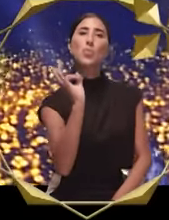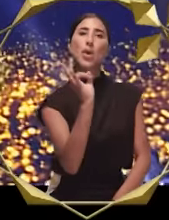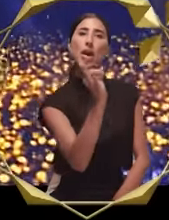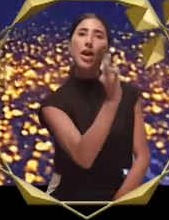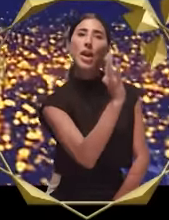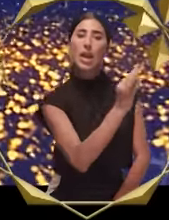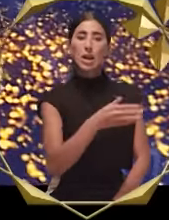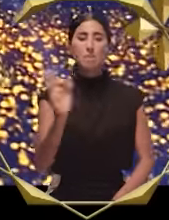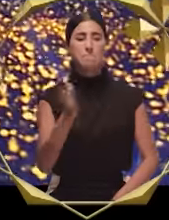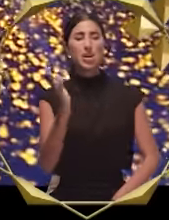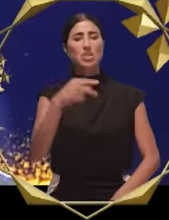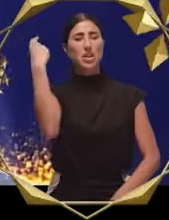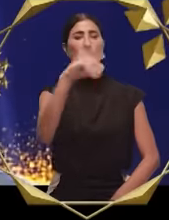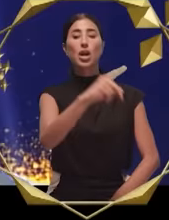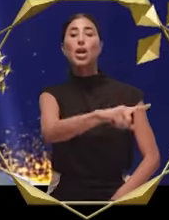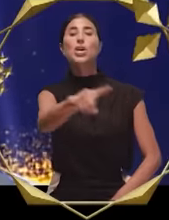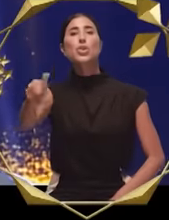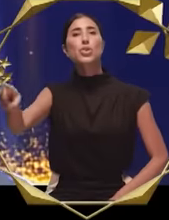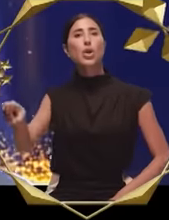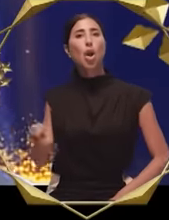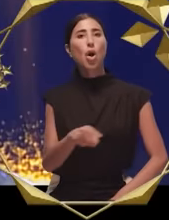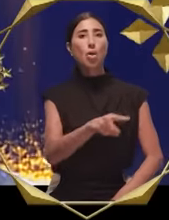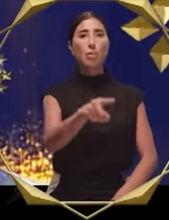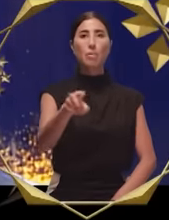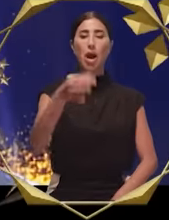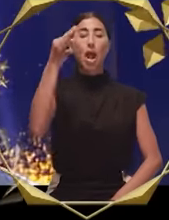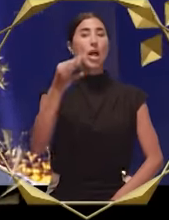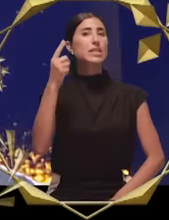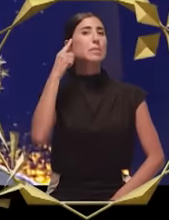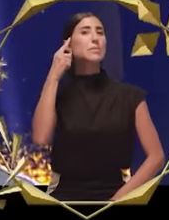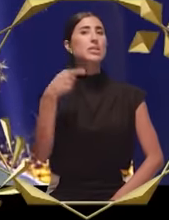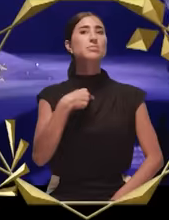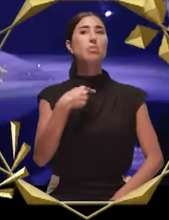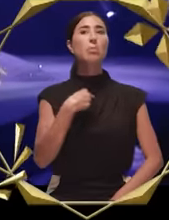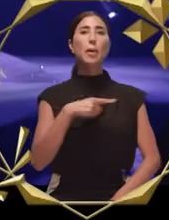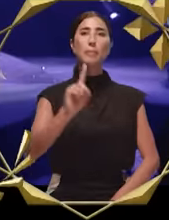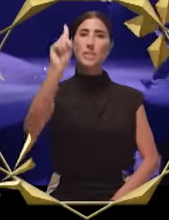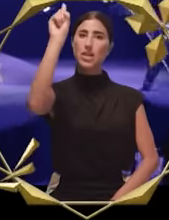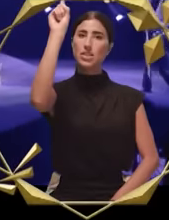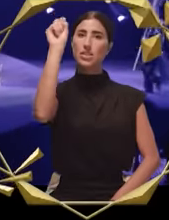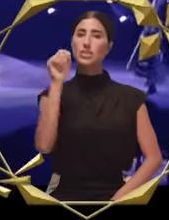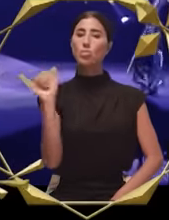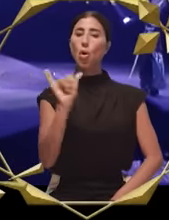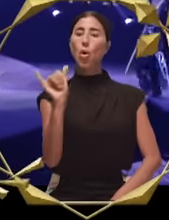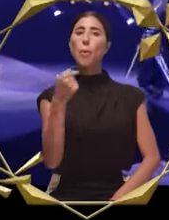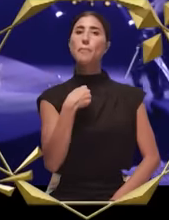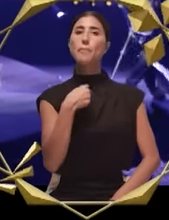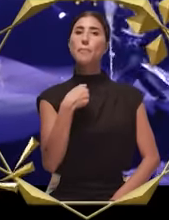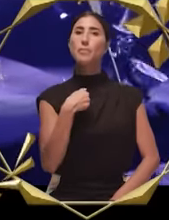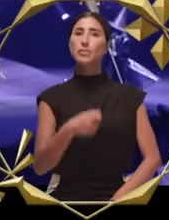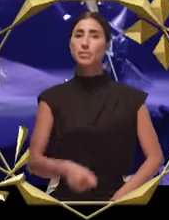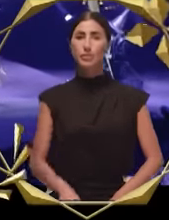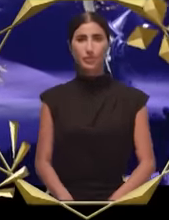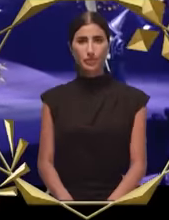برشا يا مقش يا مقش قش كري فر احمي